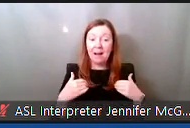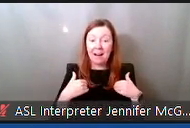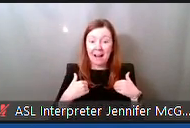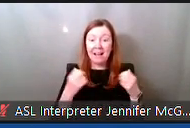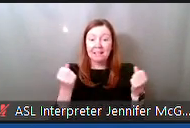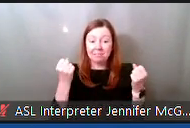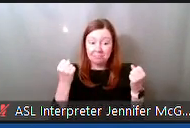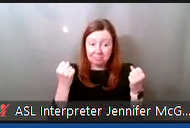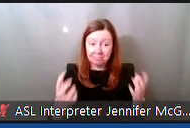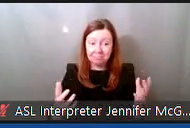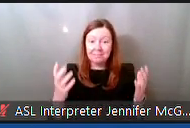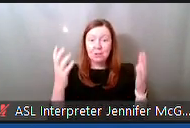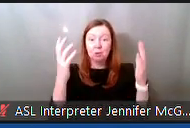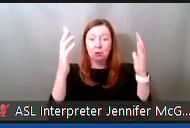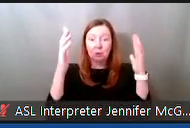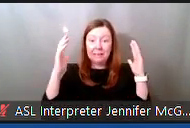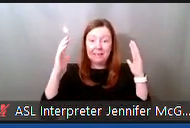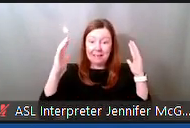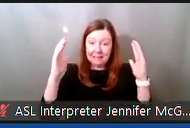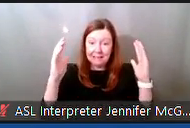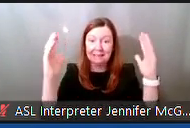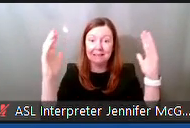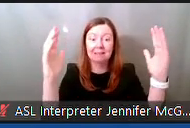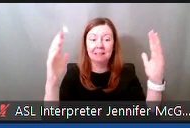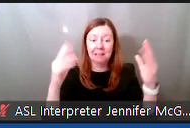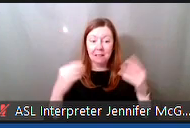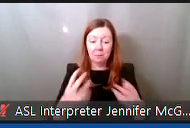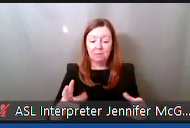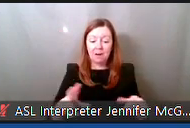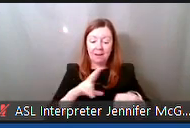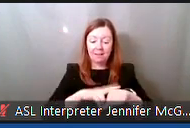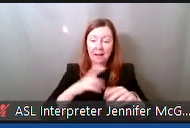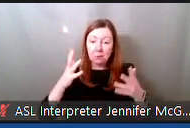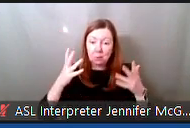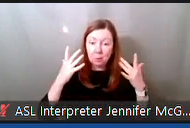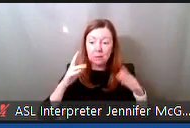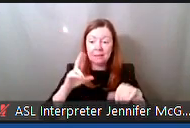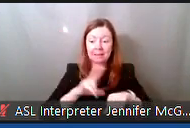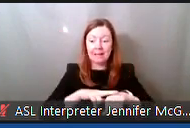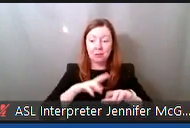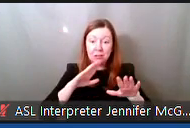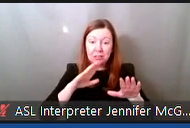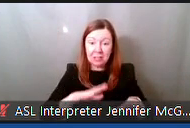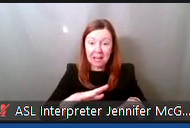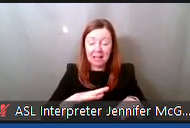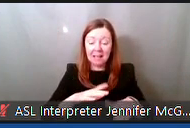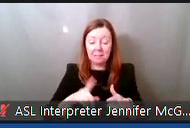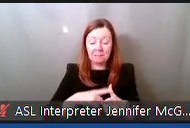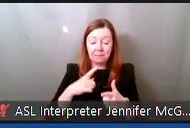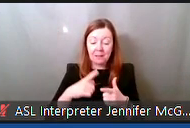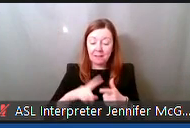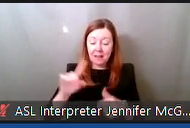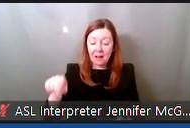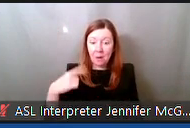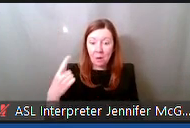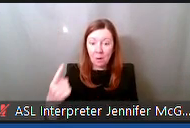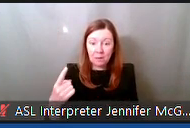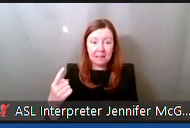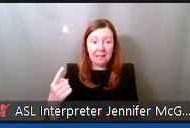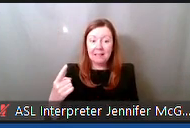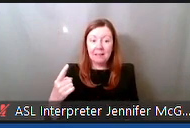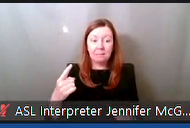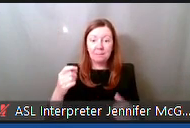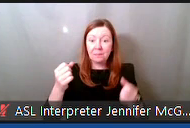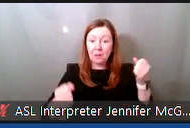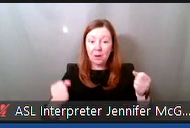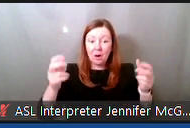也是在市中心的看到那里有很多树荫那就提供了树